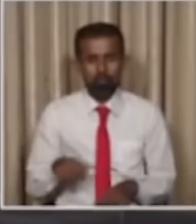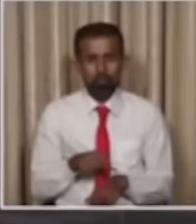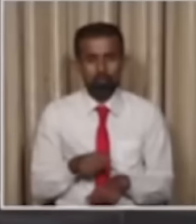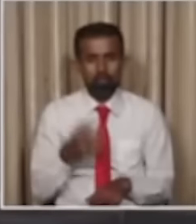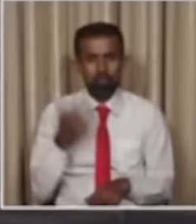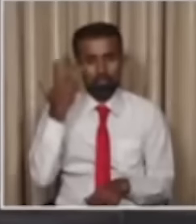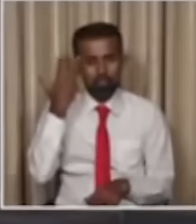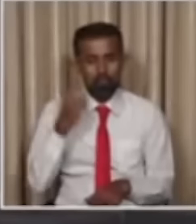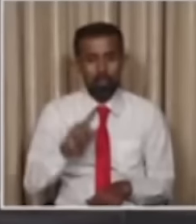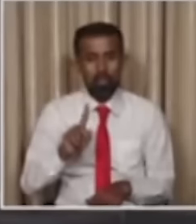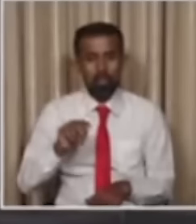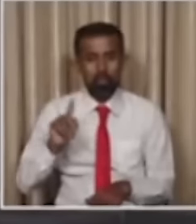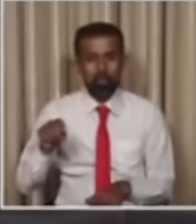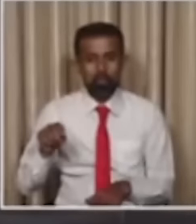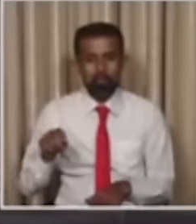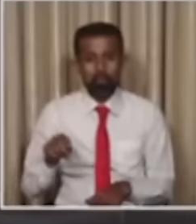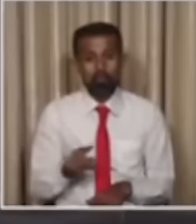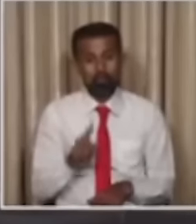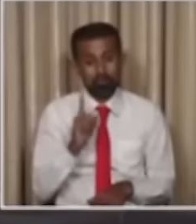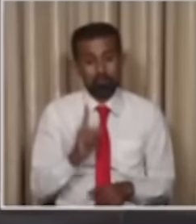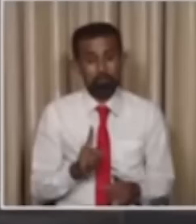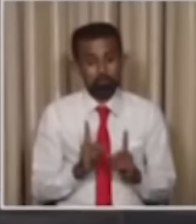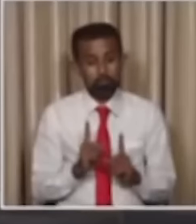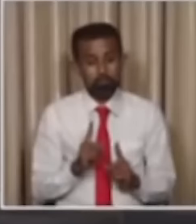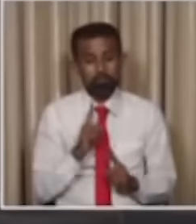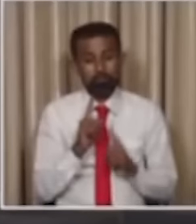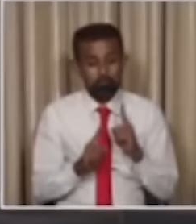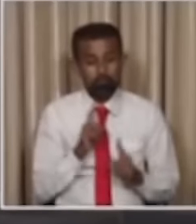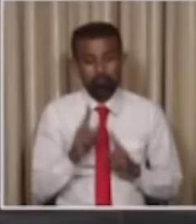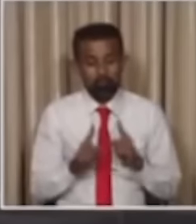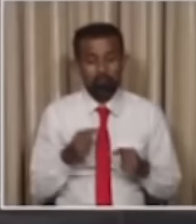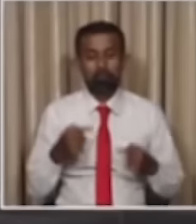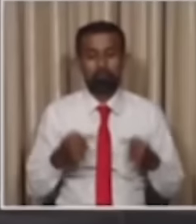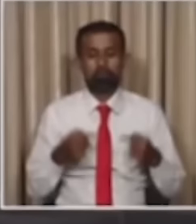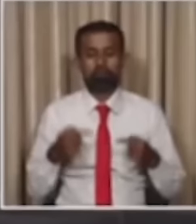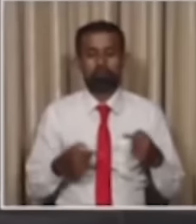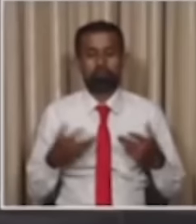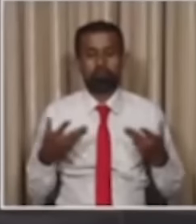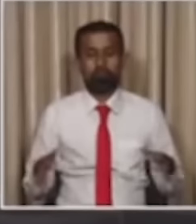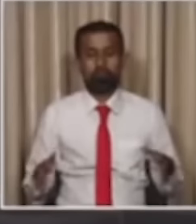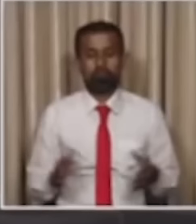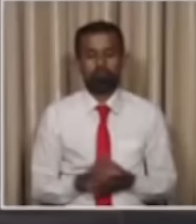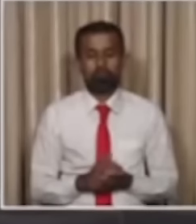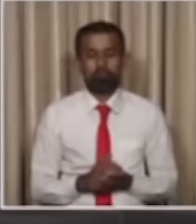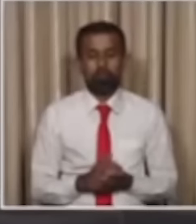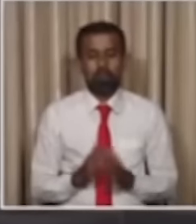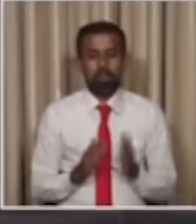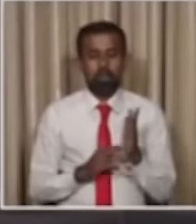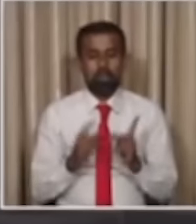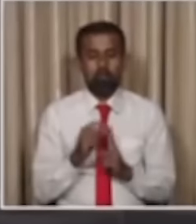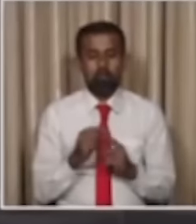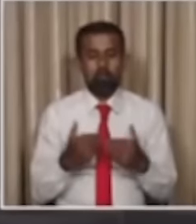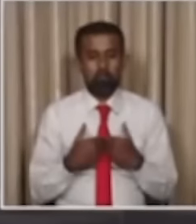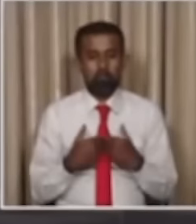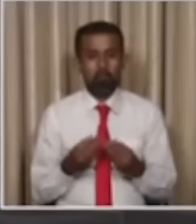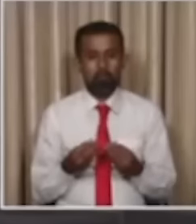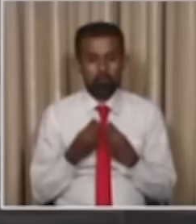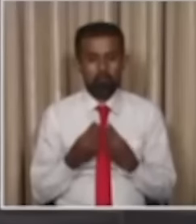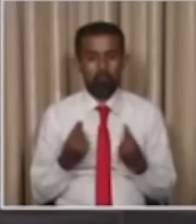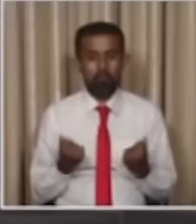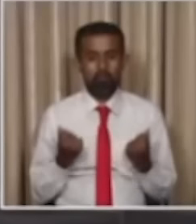11ක් මේ එකම දේ කිය කිය මේ විවාදය ගෙනියනවා. මම මේ ඇමතිකම භාරගත්ත